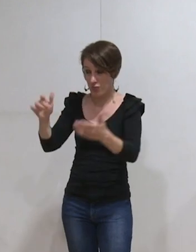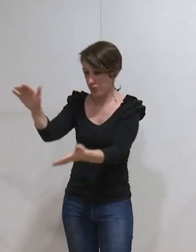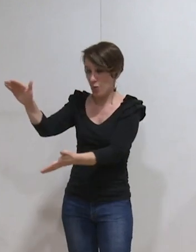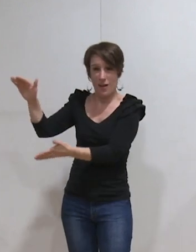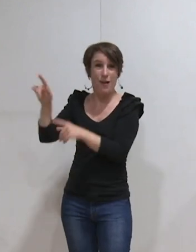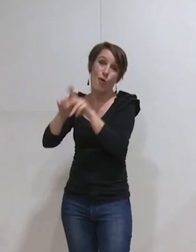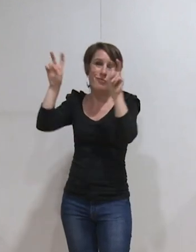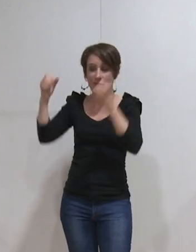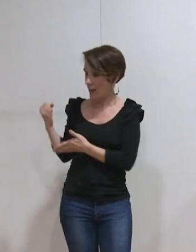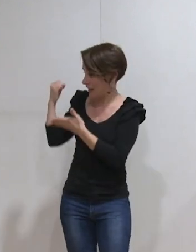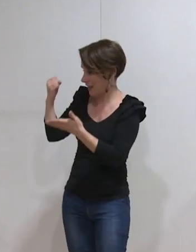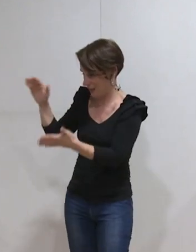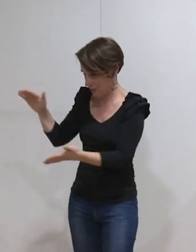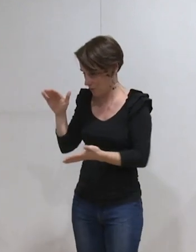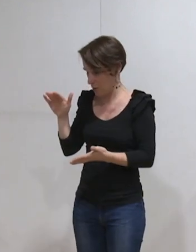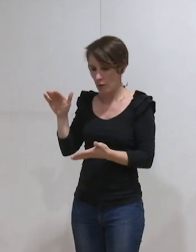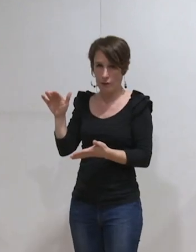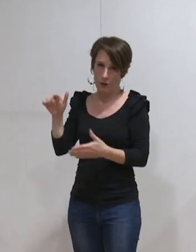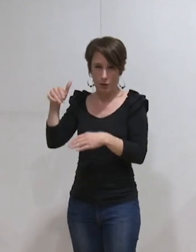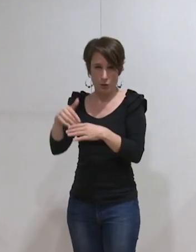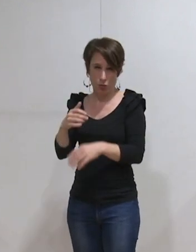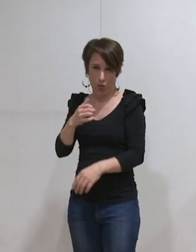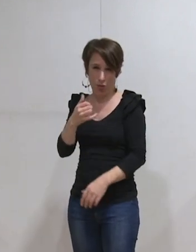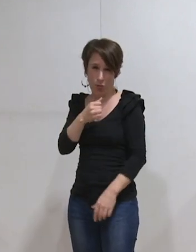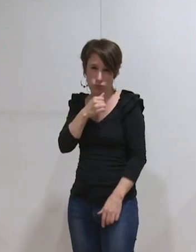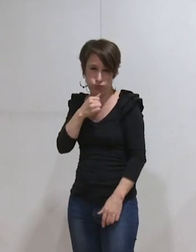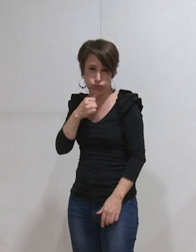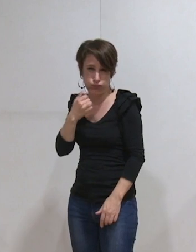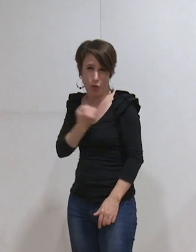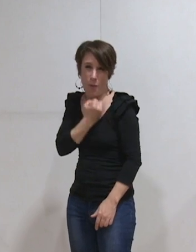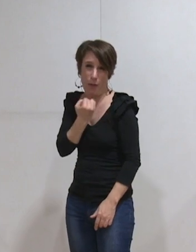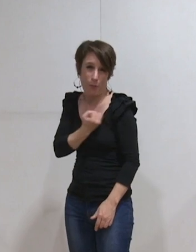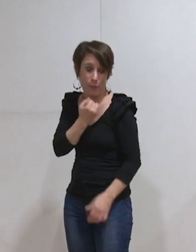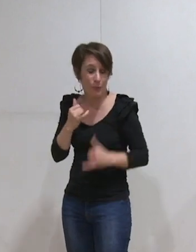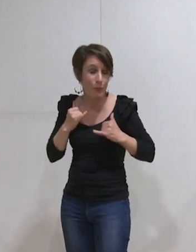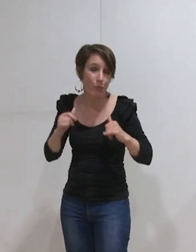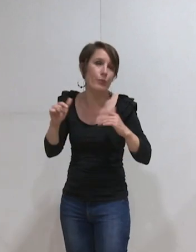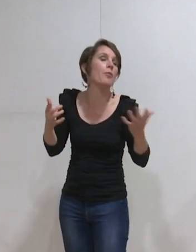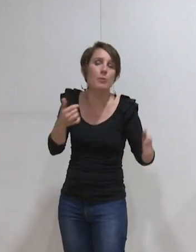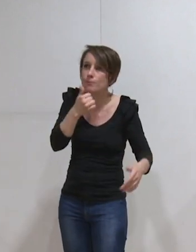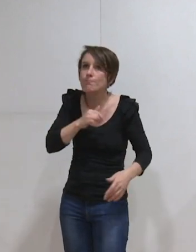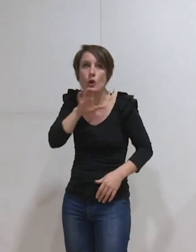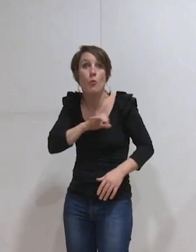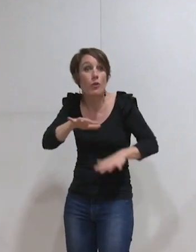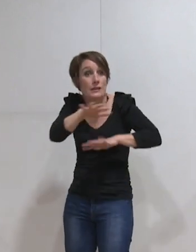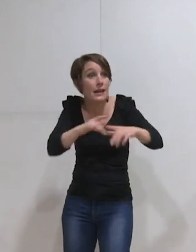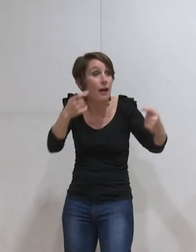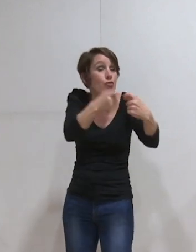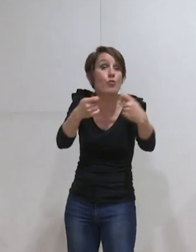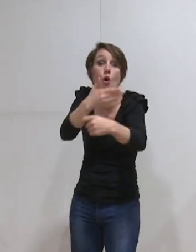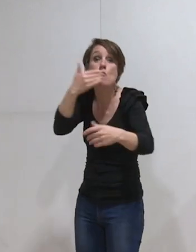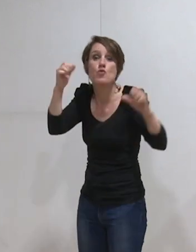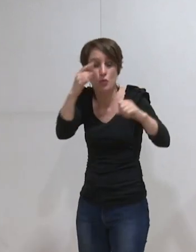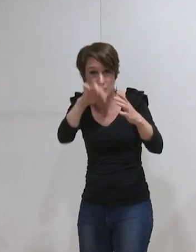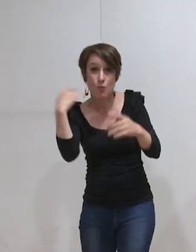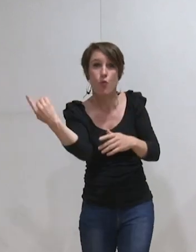nous essayons de faire le mieux pour satisfaire la demande de l'ensemble des association je